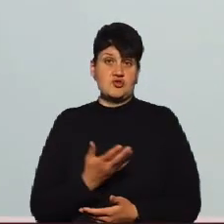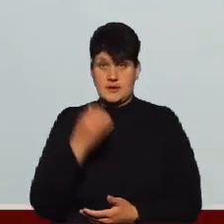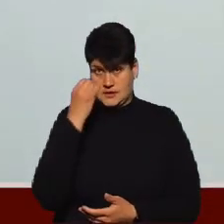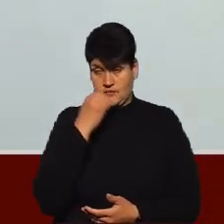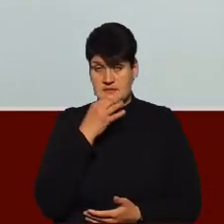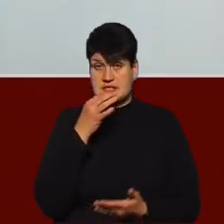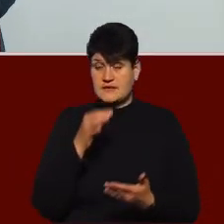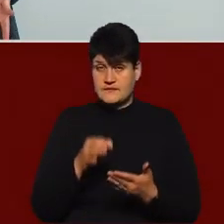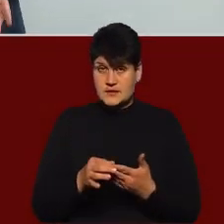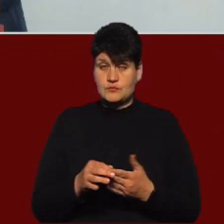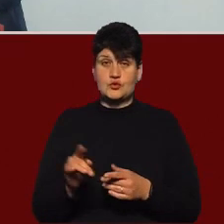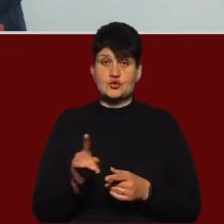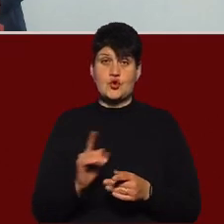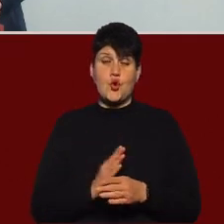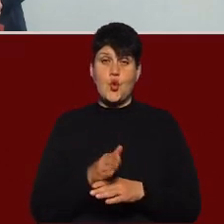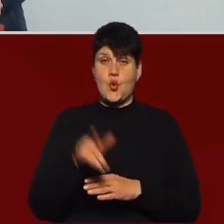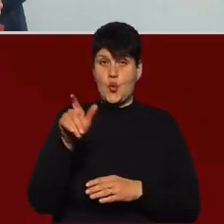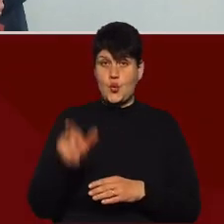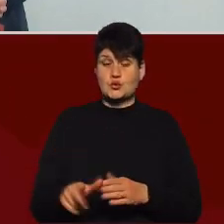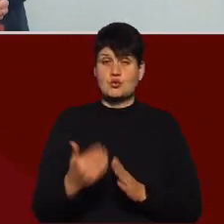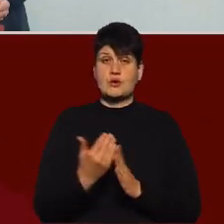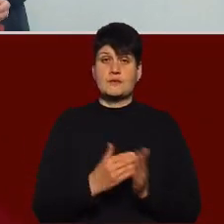що гостею програми сьогодні головне була